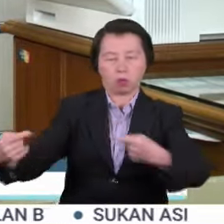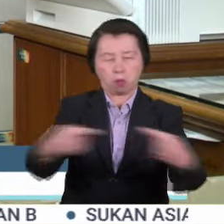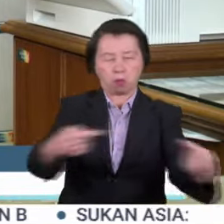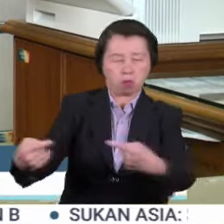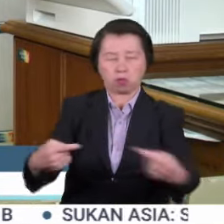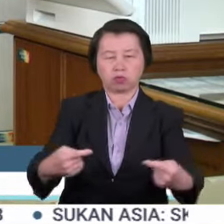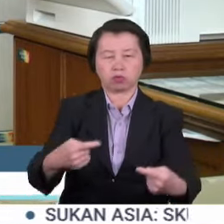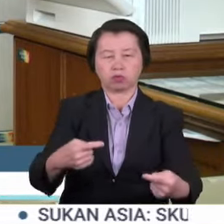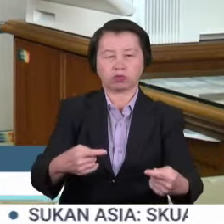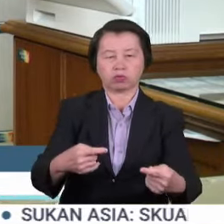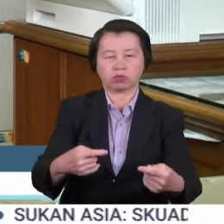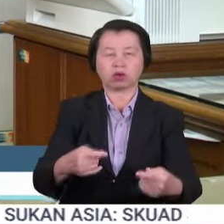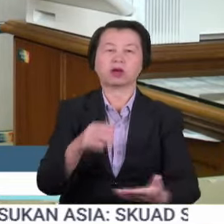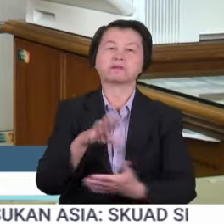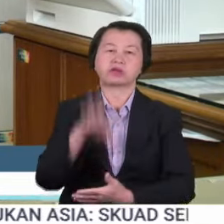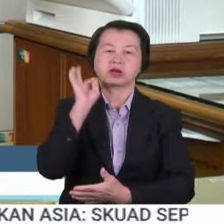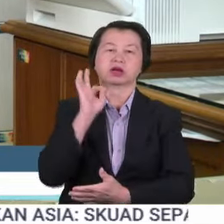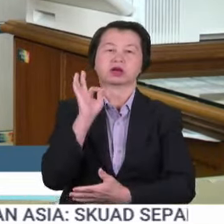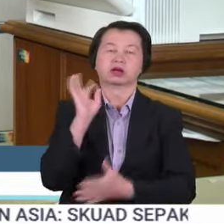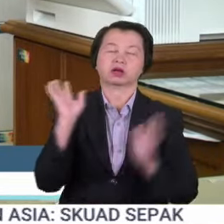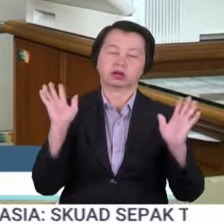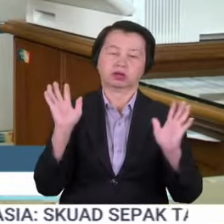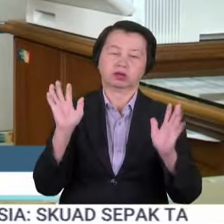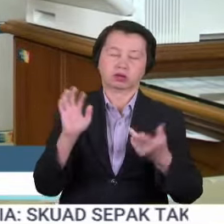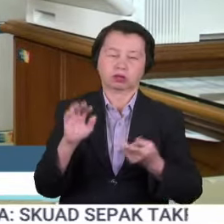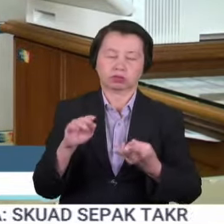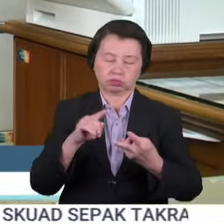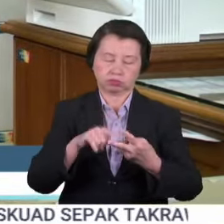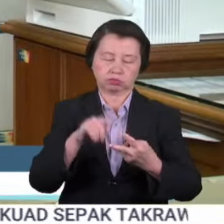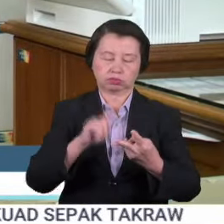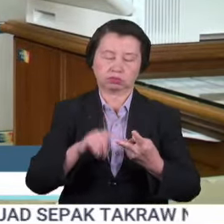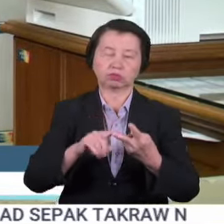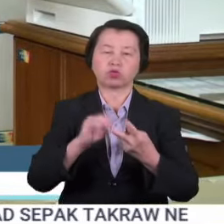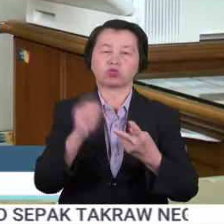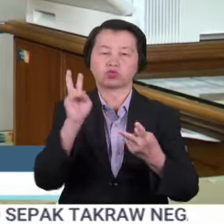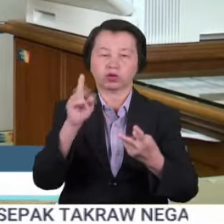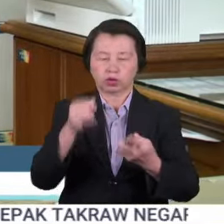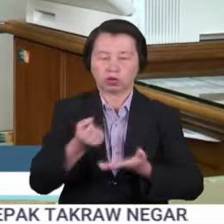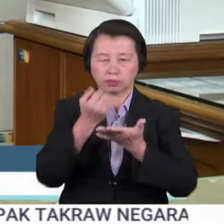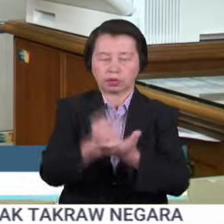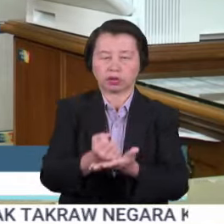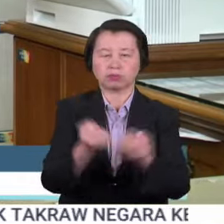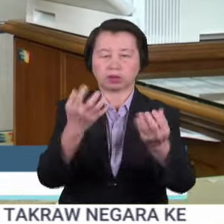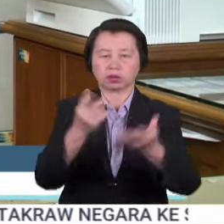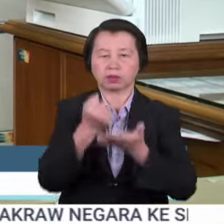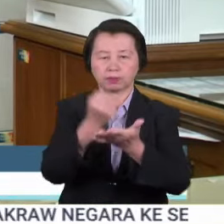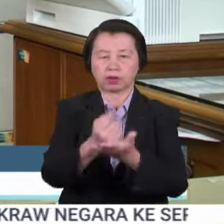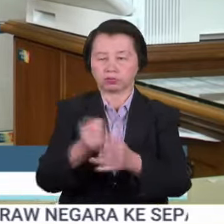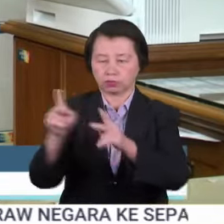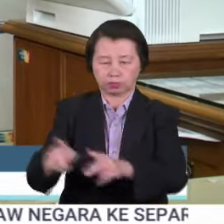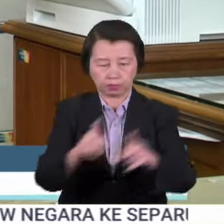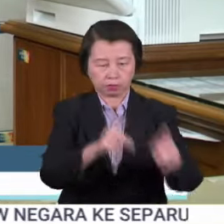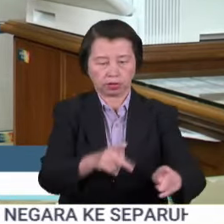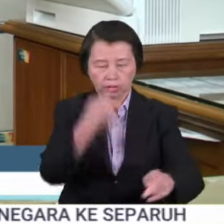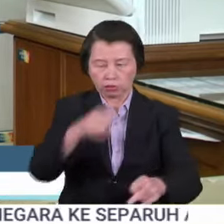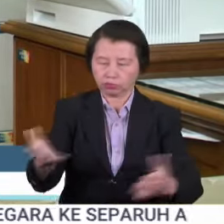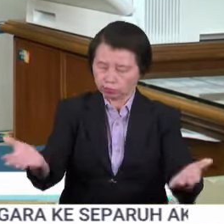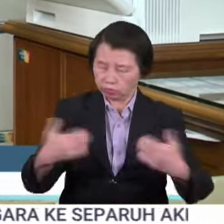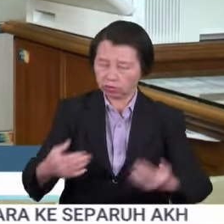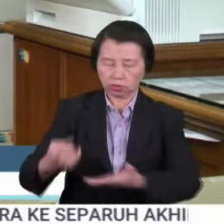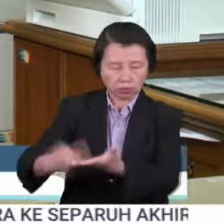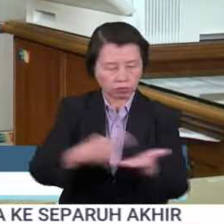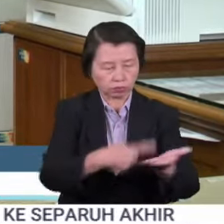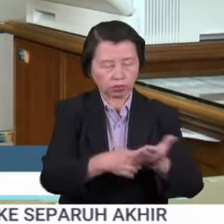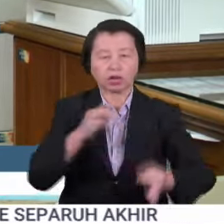pertikaian alternatif lah. Yang mana ini sebenarnya akan banyak membantu pihak-pihak untuk berunding dan kalau